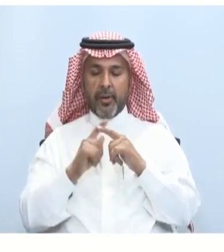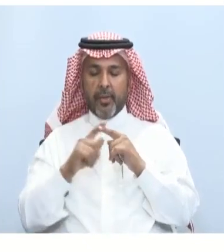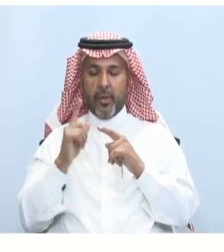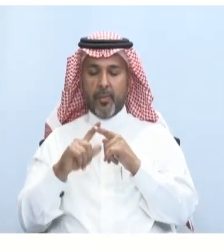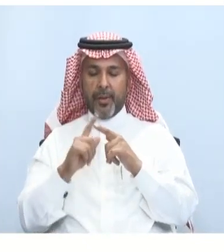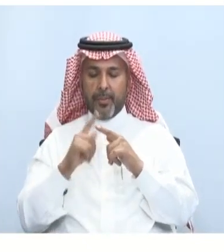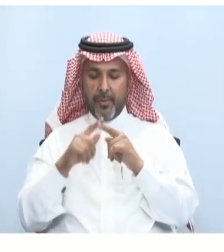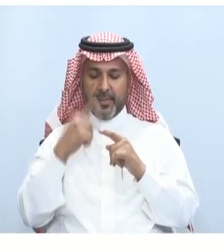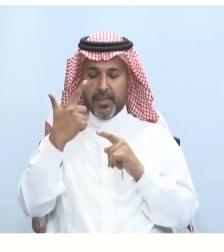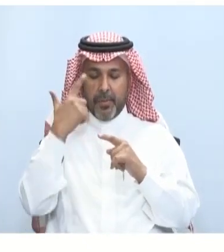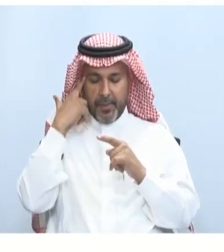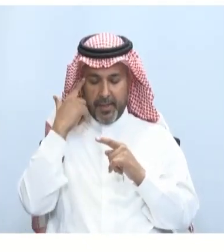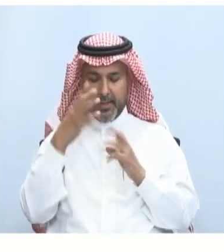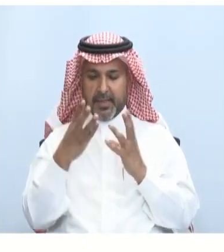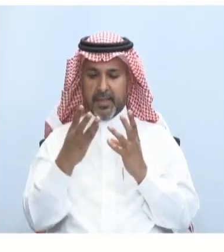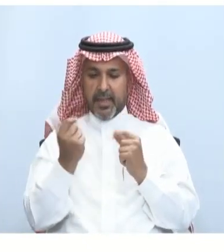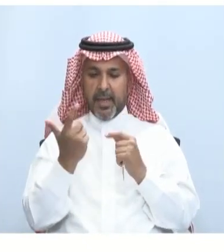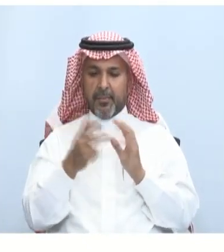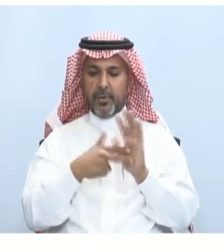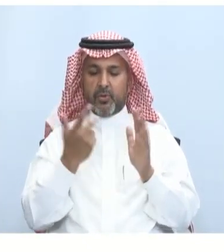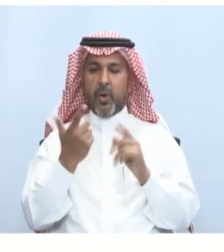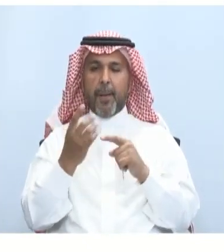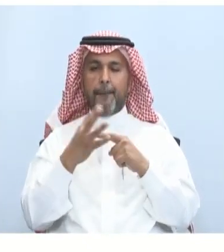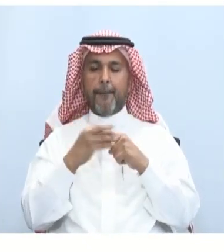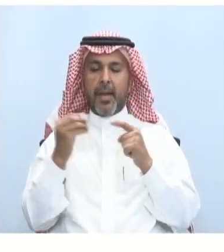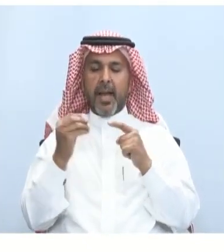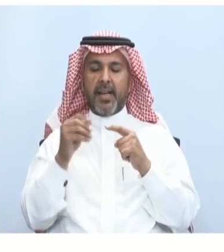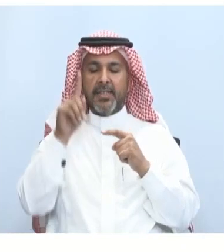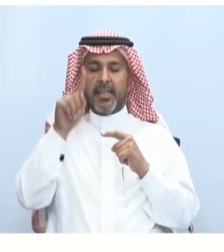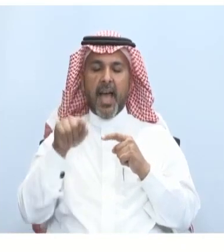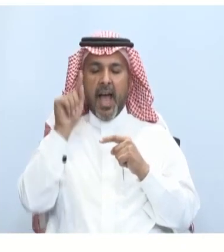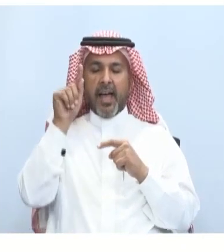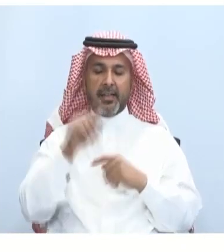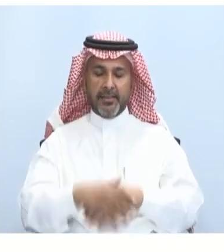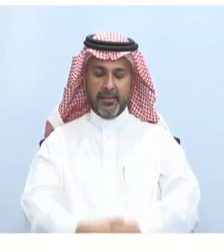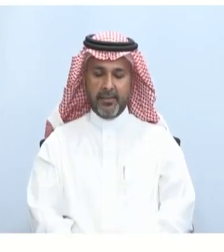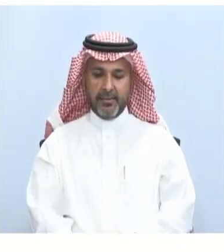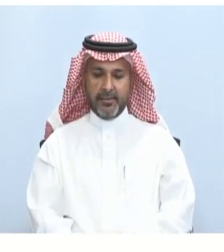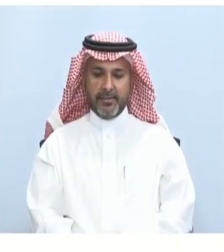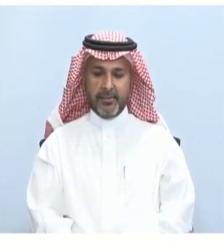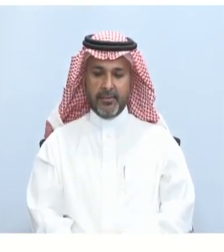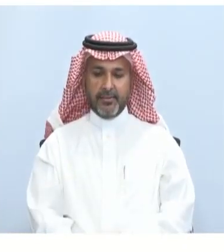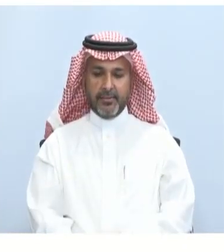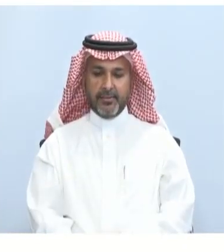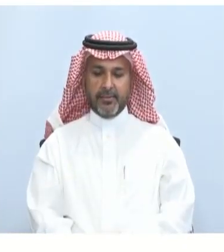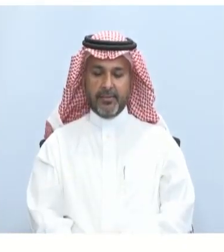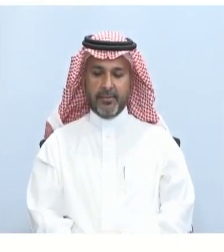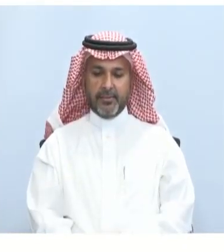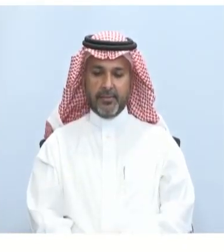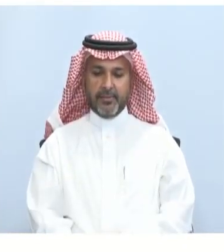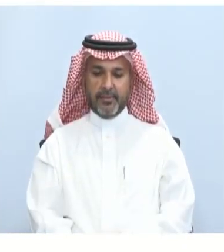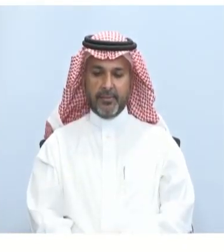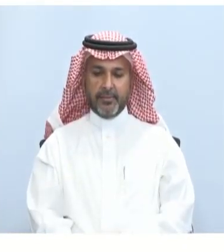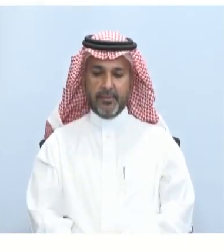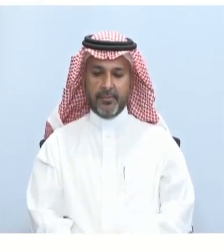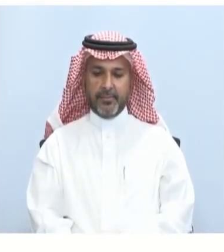سبع مرات اللي هي طبعا قبلها كانت اي اس سته هذه سالب واحد لما اضربها